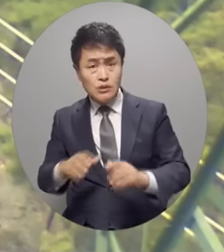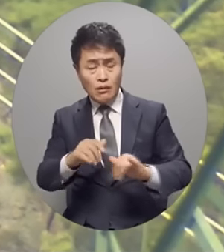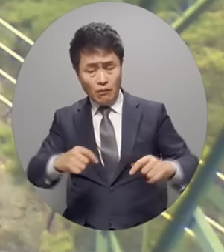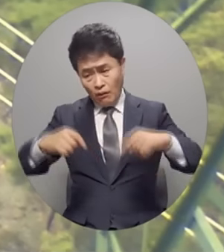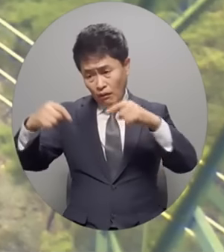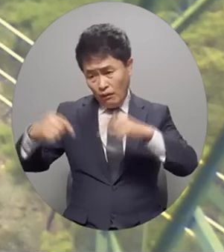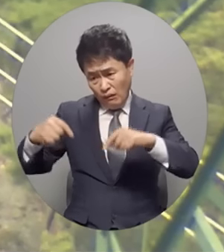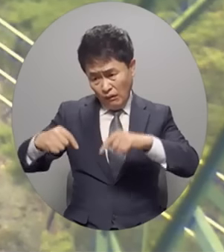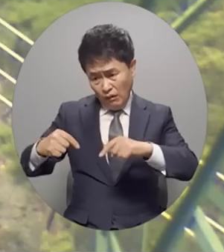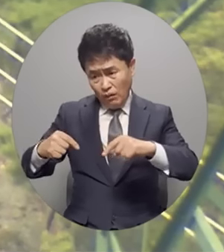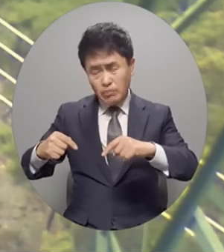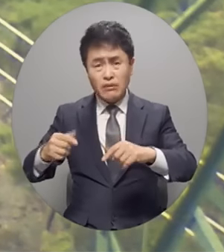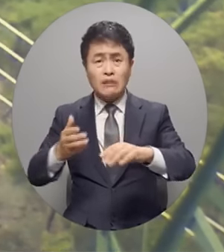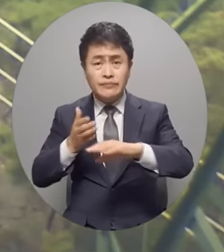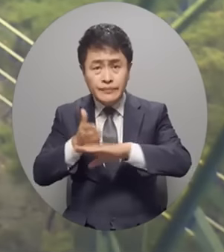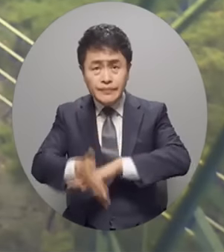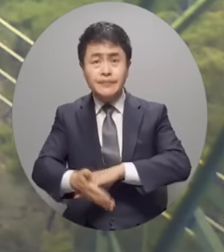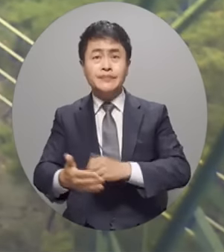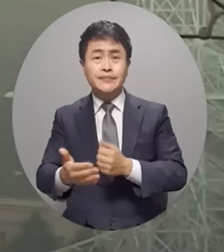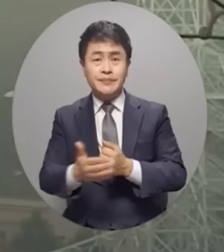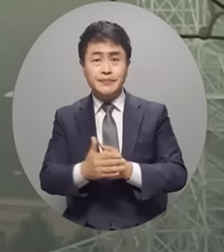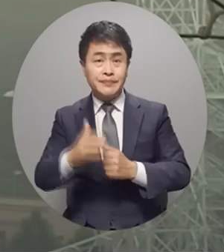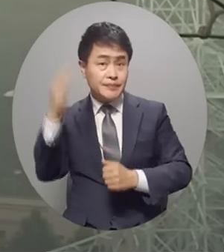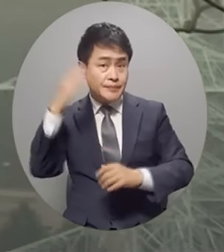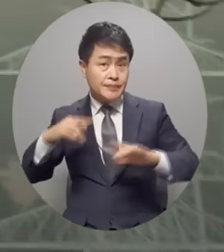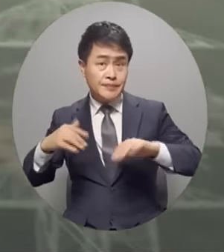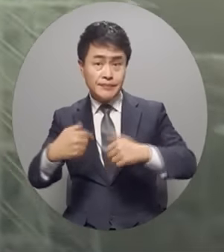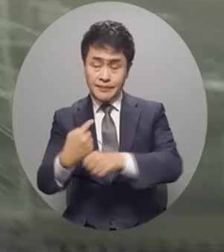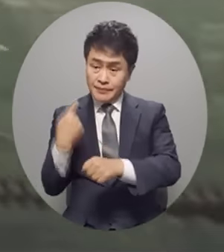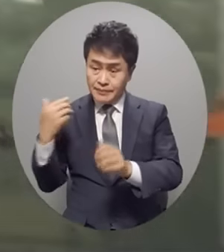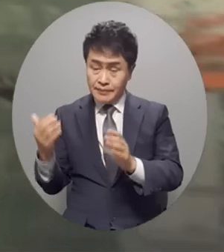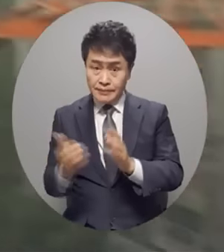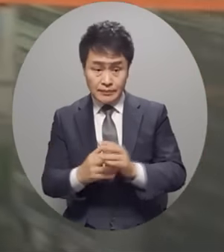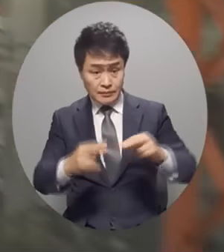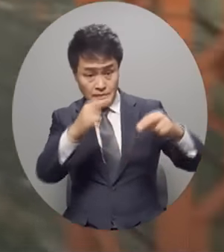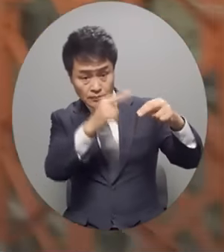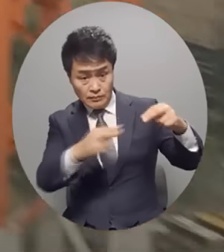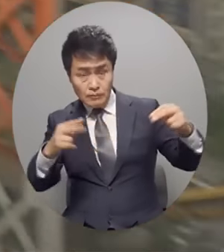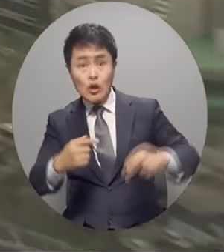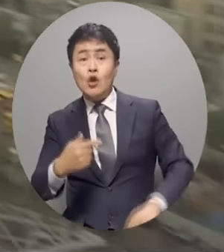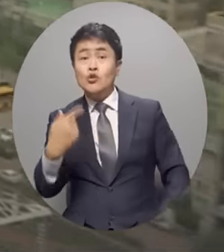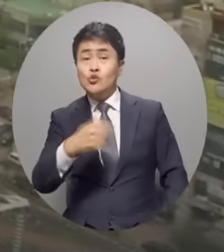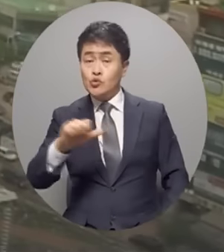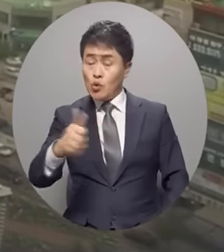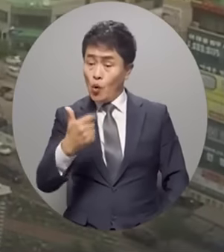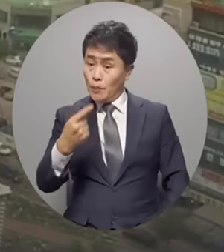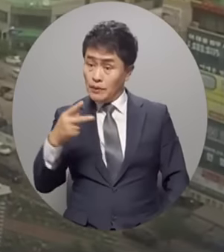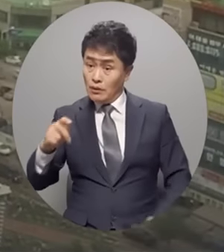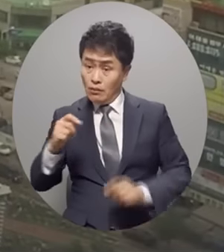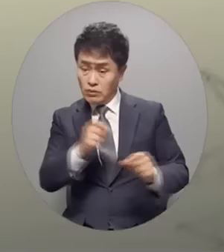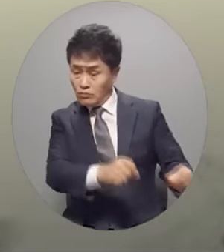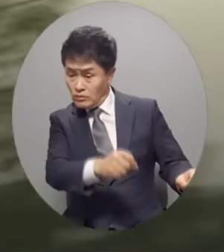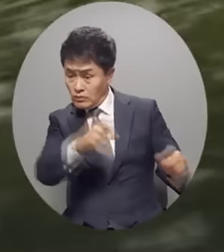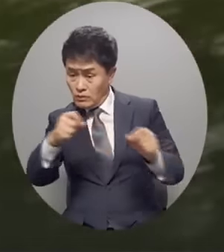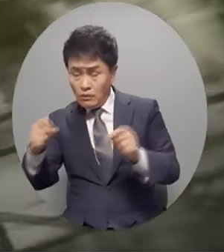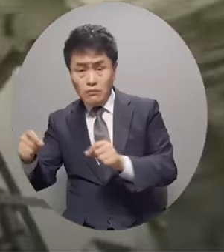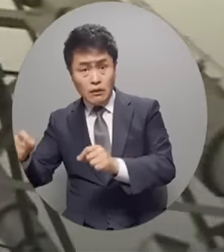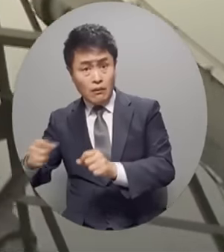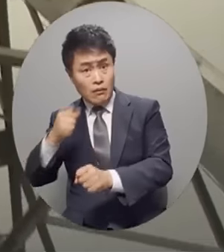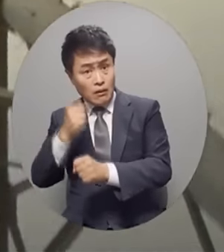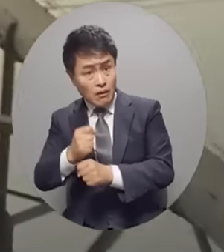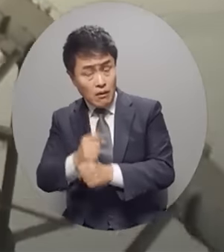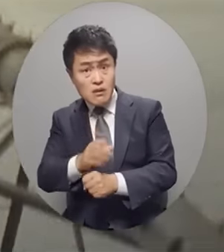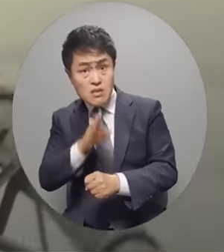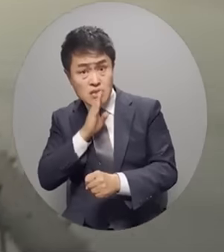협의가 늦어지기 때문입니다. 한전은 지난해까지 송전선로를 6,500서킷킬로미터 연장하기로 했는데